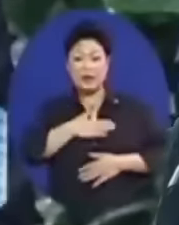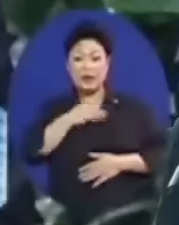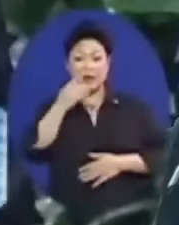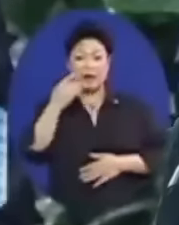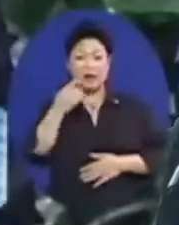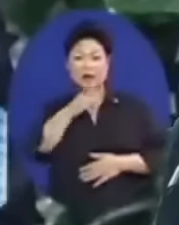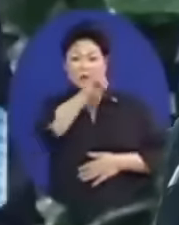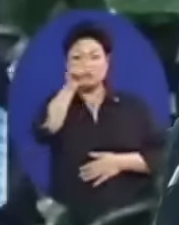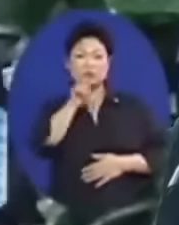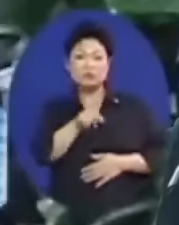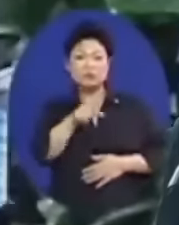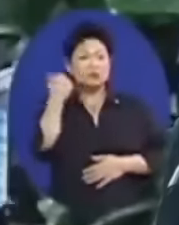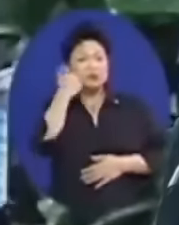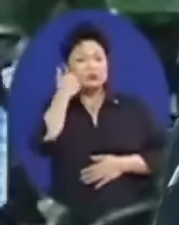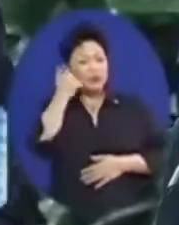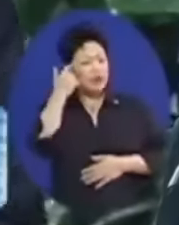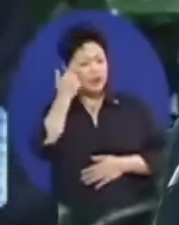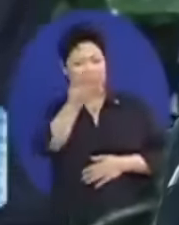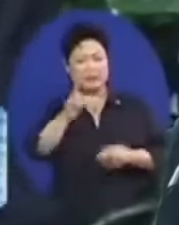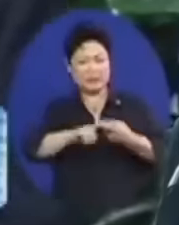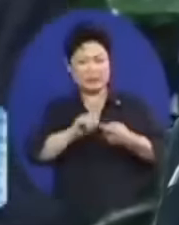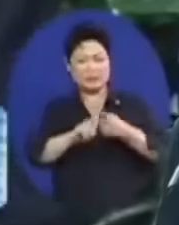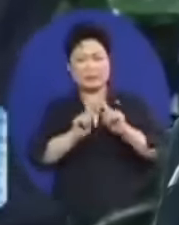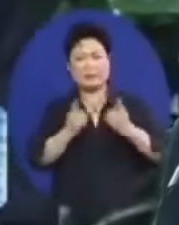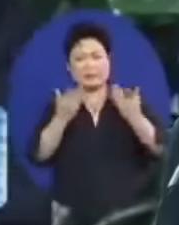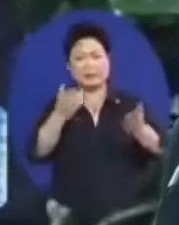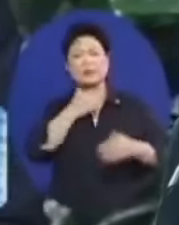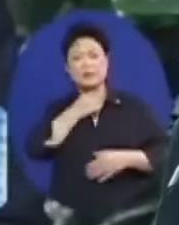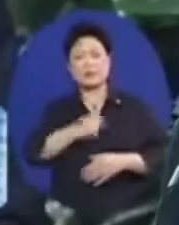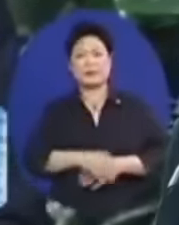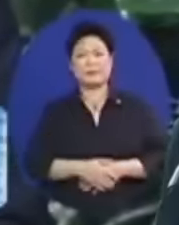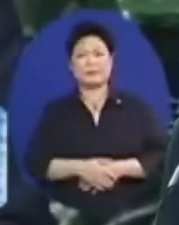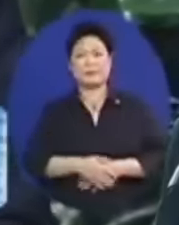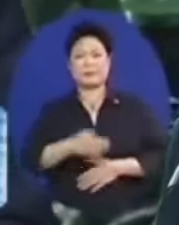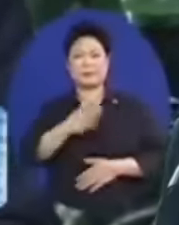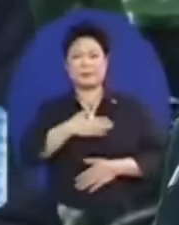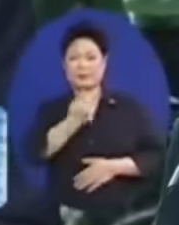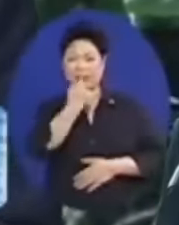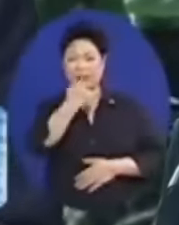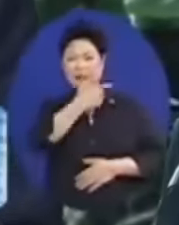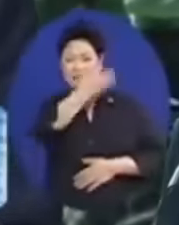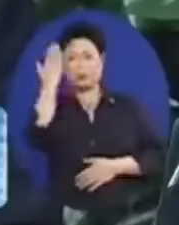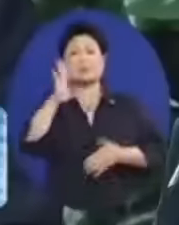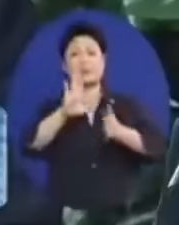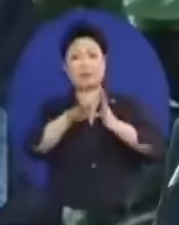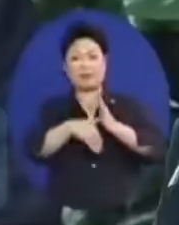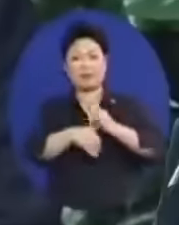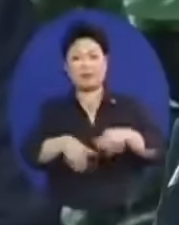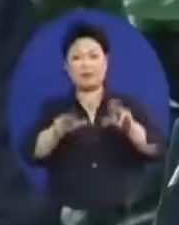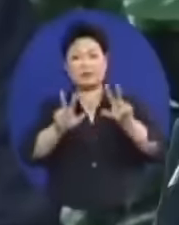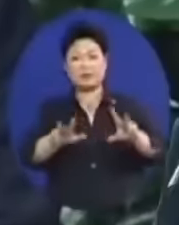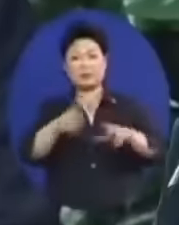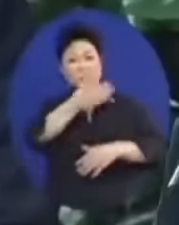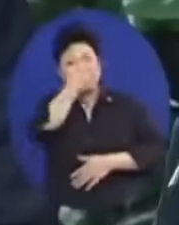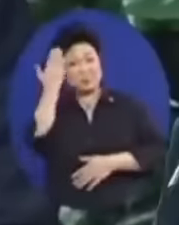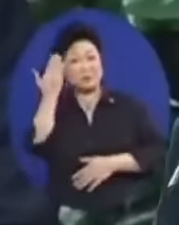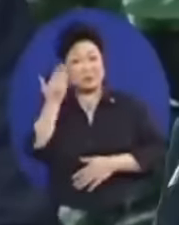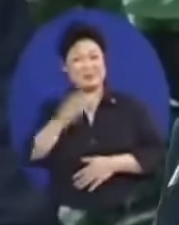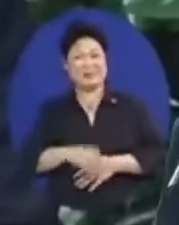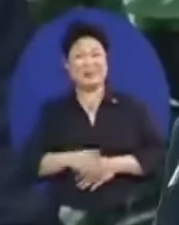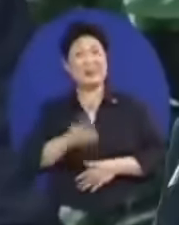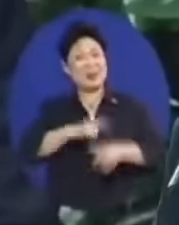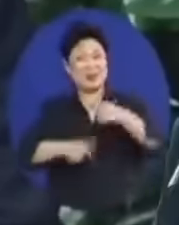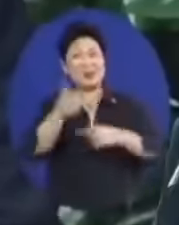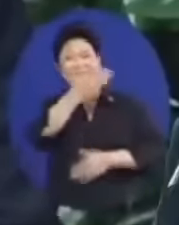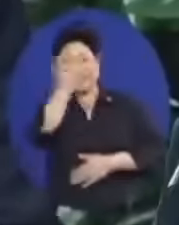제목으로 하나님 말씀을 나누고자 합니다. 제가 젊을 때, 지금도 젊지만은 이것보다